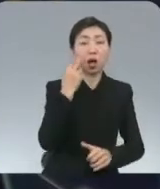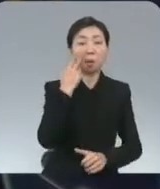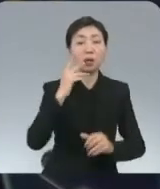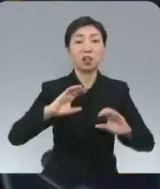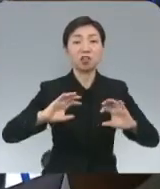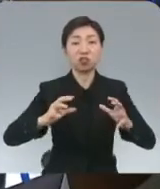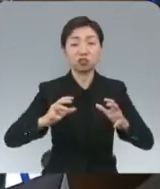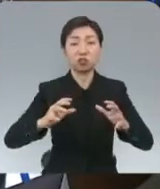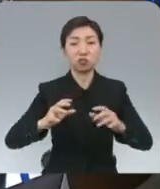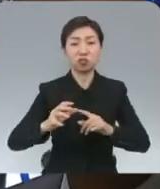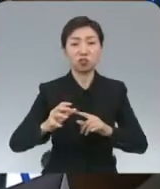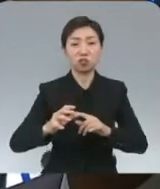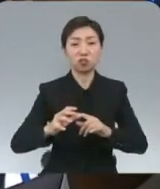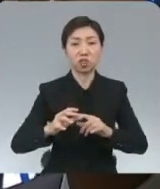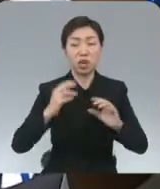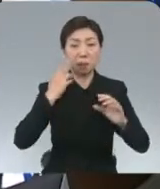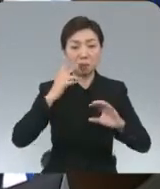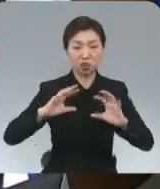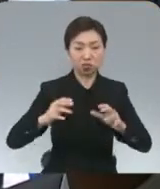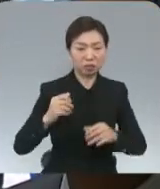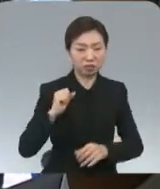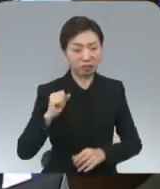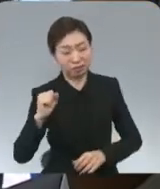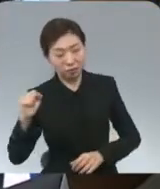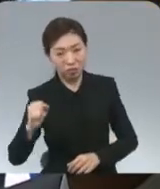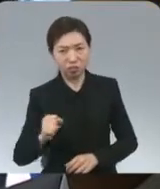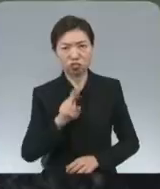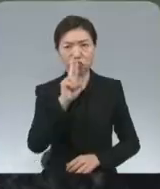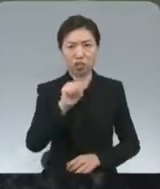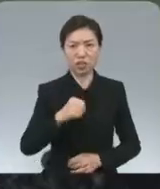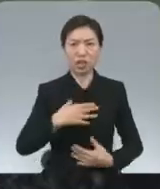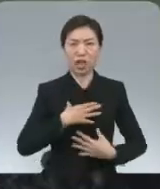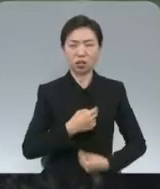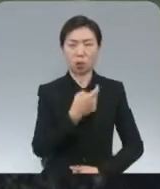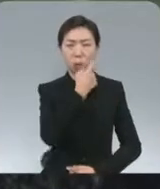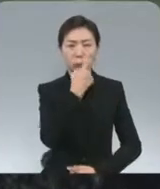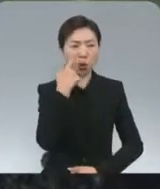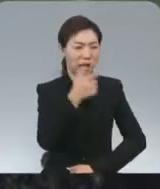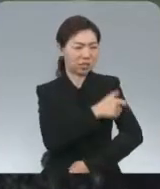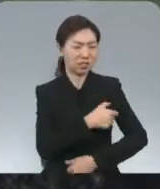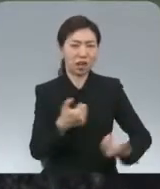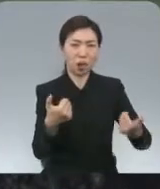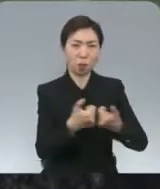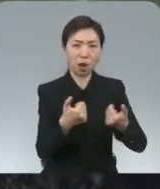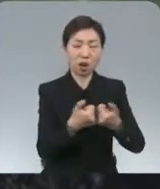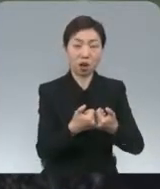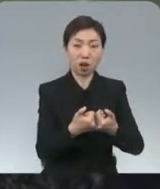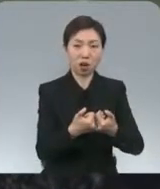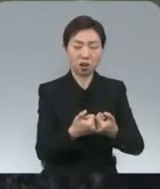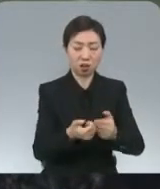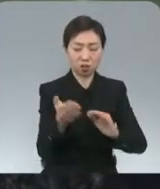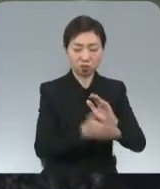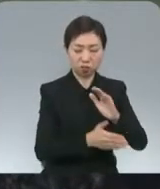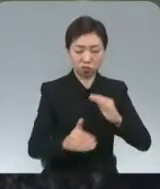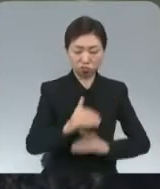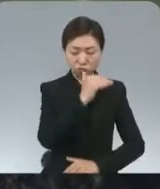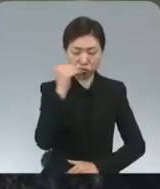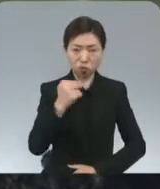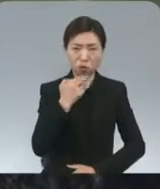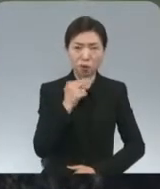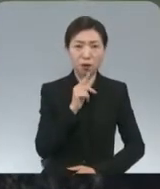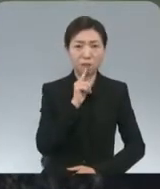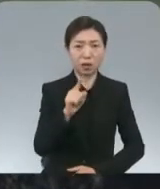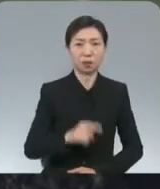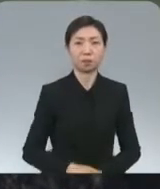联合国对北韩持续开发大规模杀伤性武器的制裁举措，金城也提出了强烈反